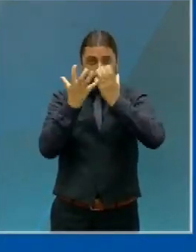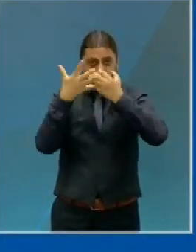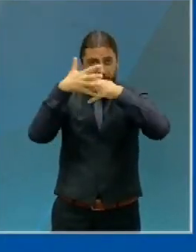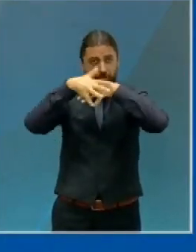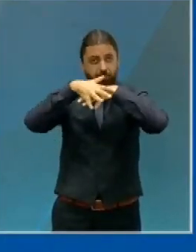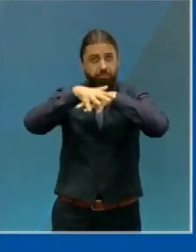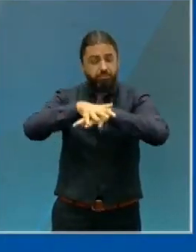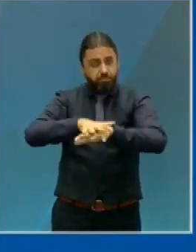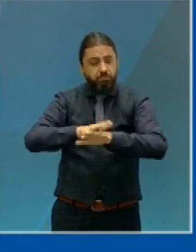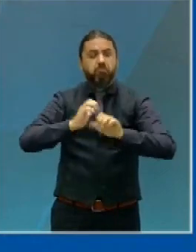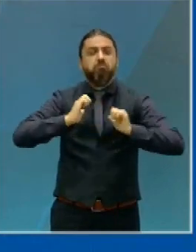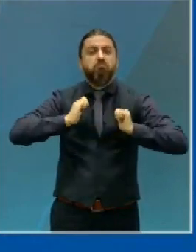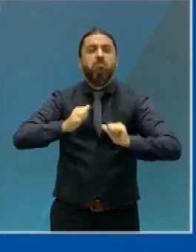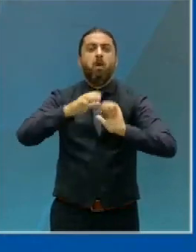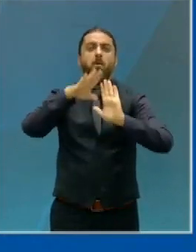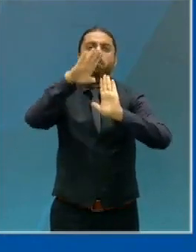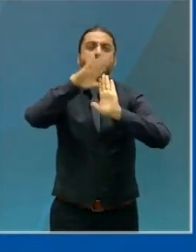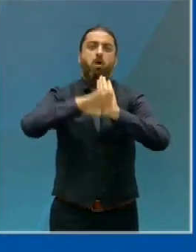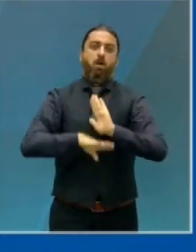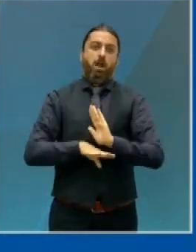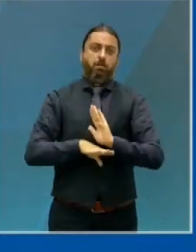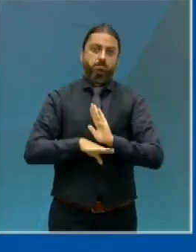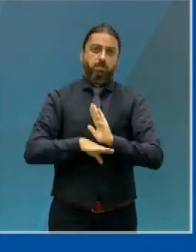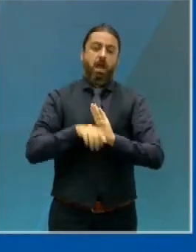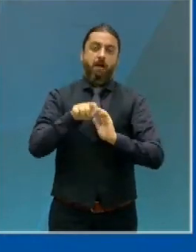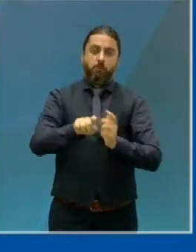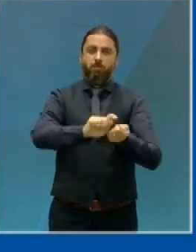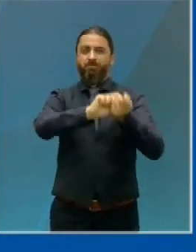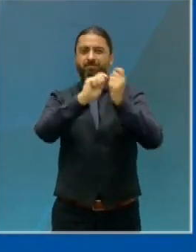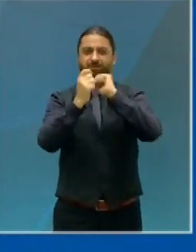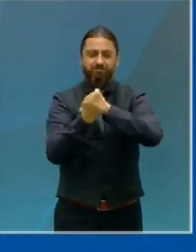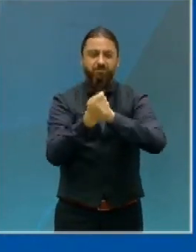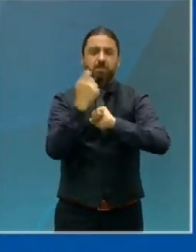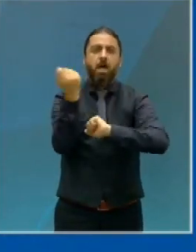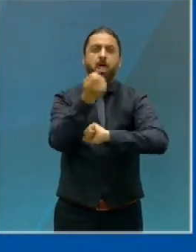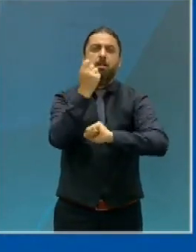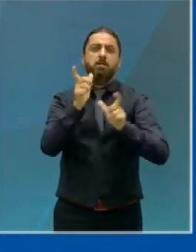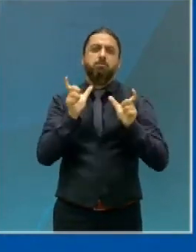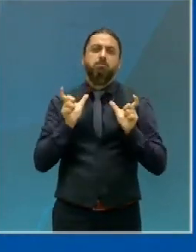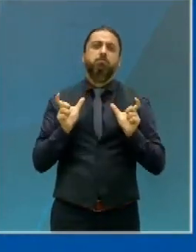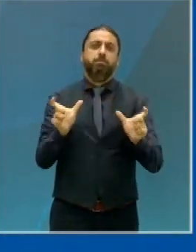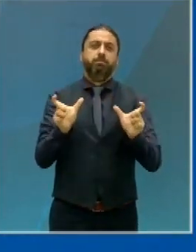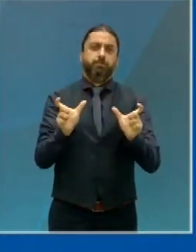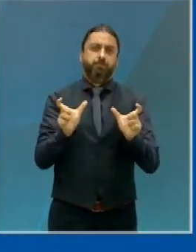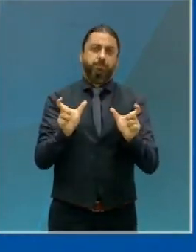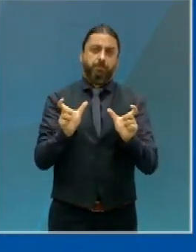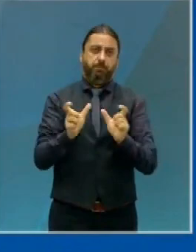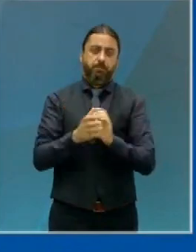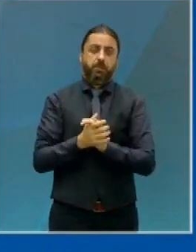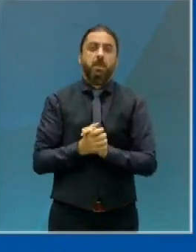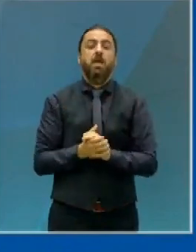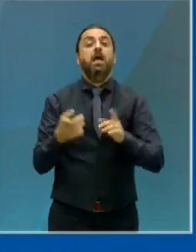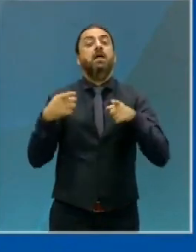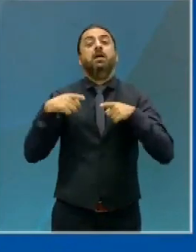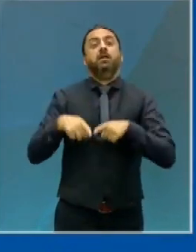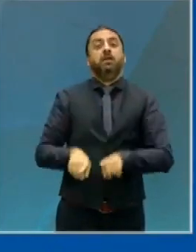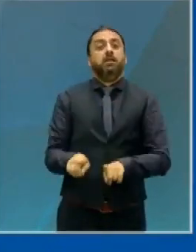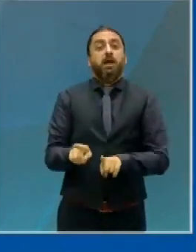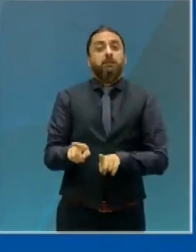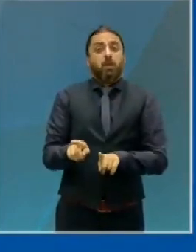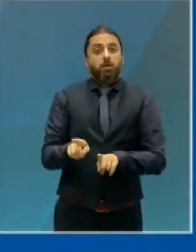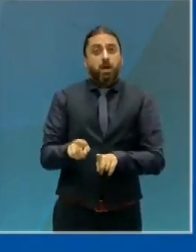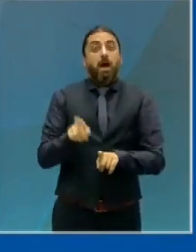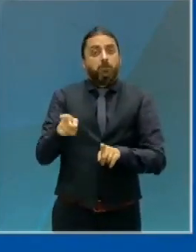ένα ρωμαλαίο πρόγραμμα που θα γίνει εθνική ασπίδα. Ταυτόχρονα όμως, συναποτελούν και κινήσεις